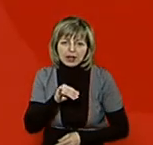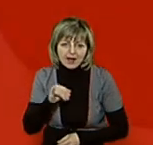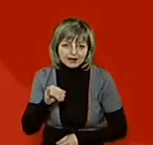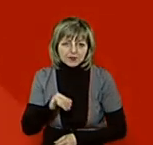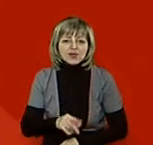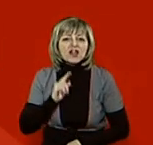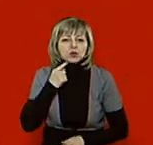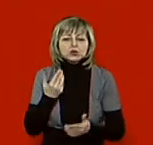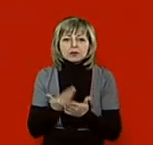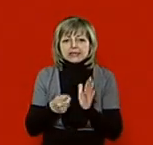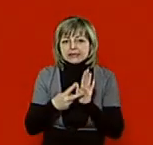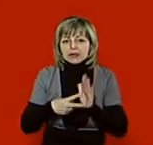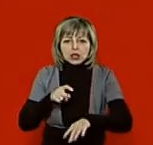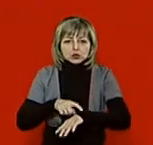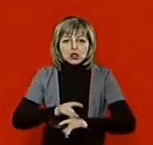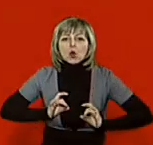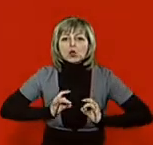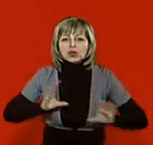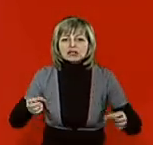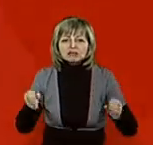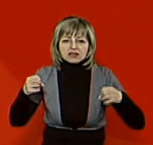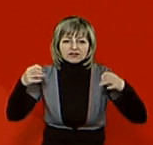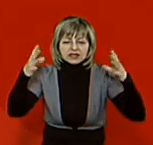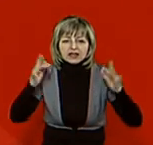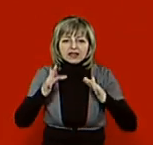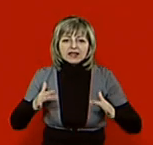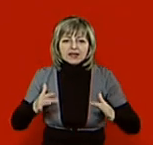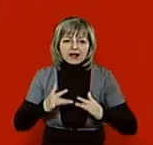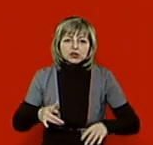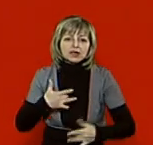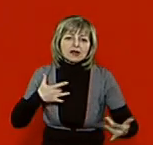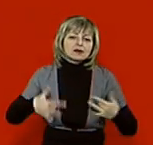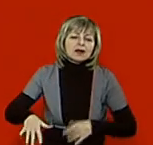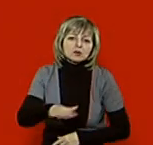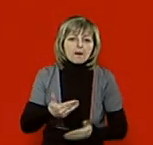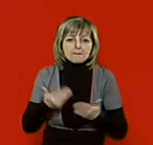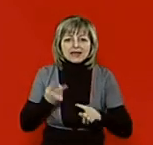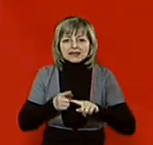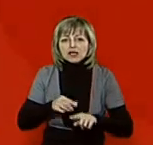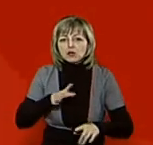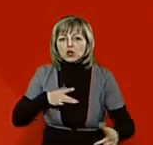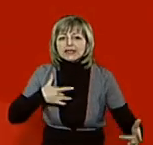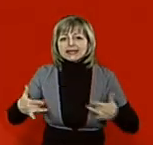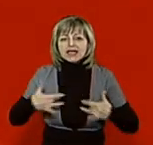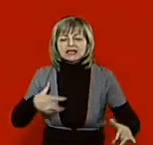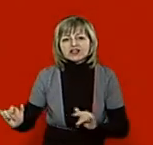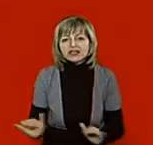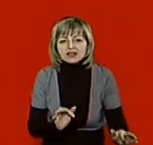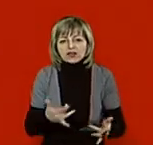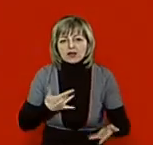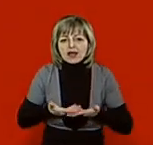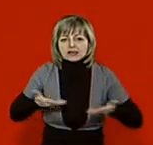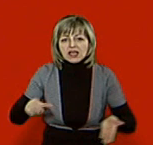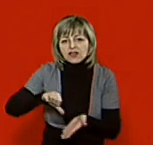Сьогодні у Луцьку близько 17-ї години урочисто засвітили ялинку на театральному майдані. Перед цим відбулося театралізоване дійство, на